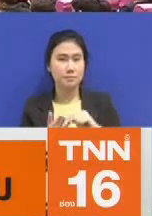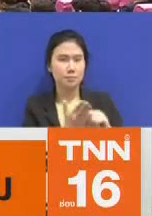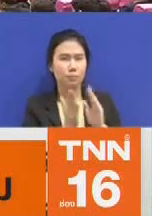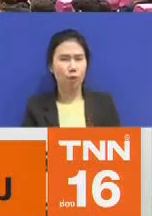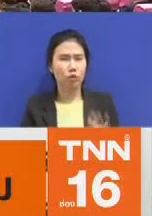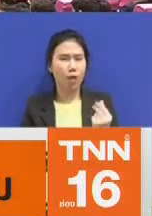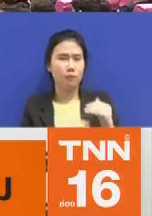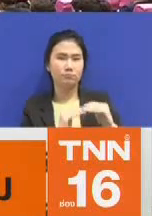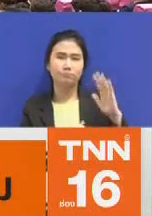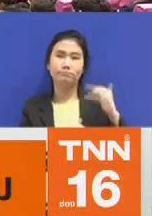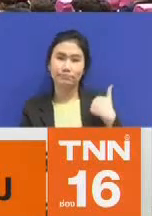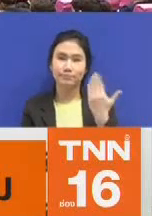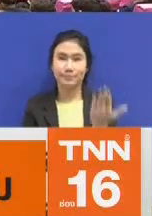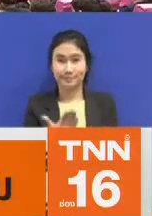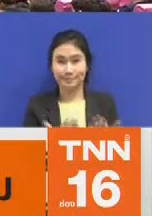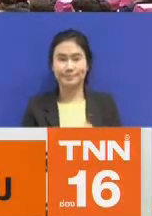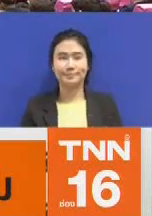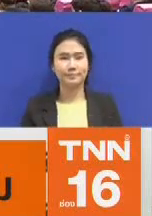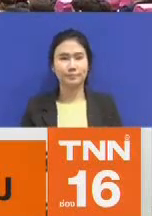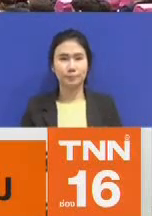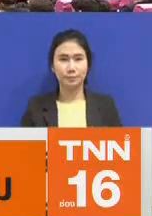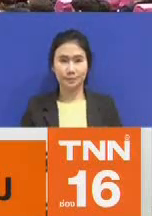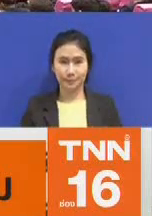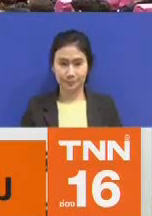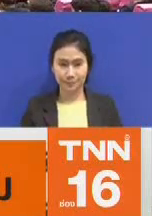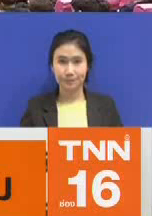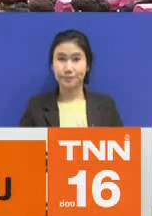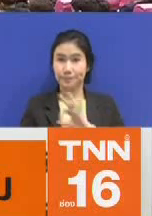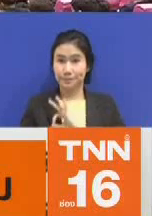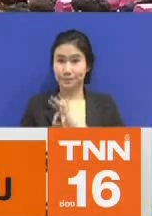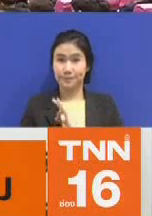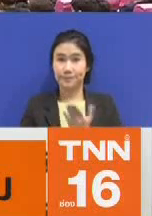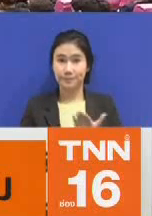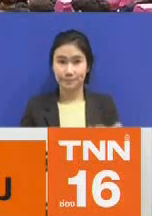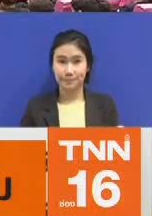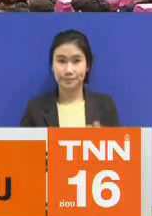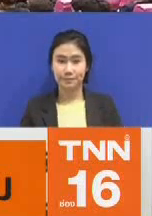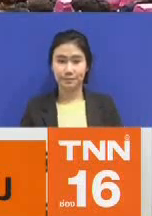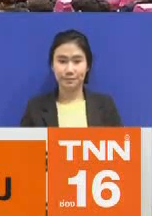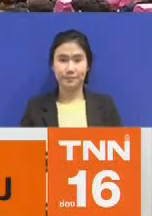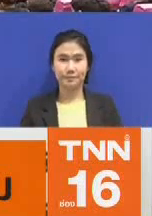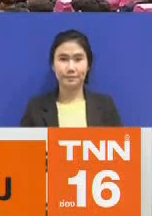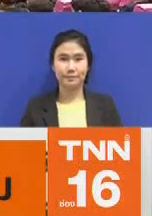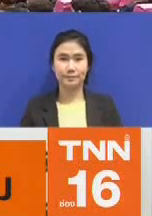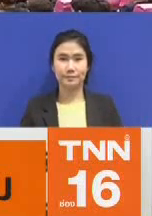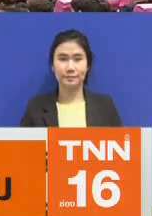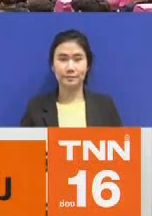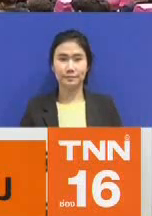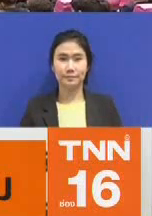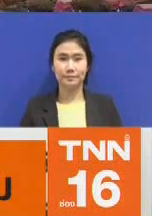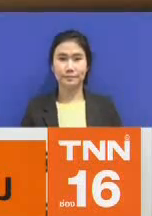าสู่การเลือกประธานและรองประธานสภาผู้แทนราษฎรนะครับโดยจากการพูดคุยกับส.ส.นะครับก็มีคำ